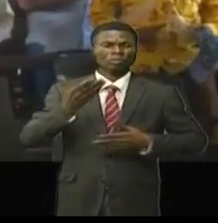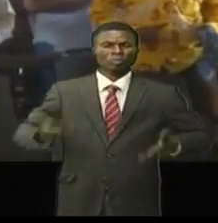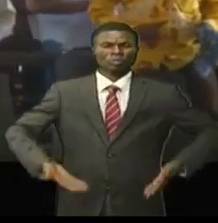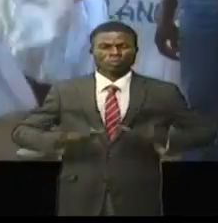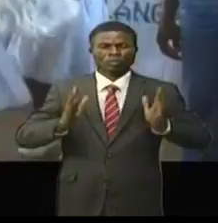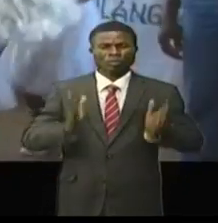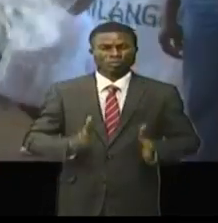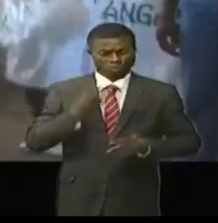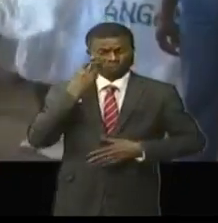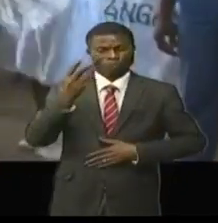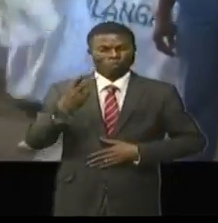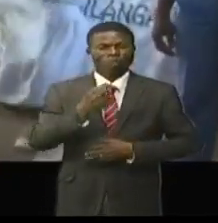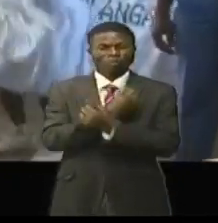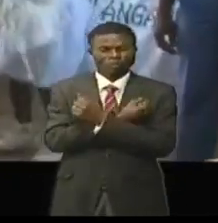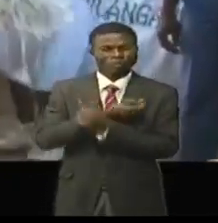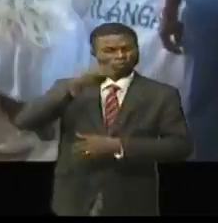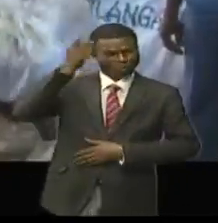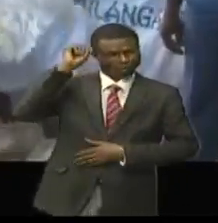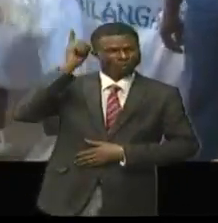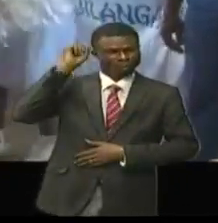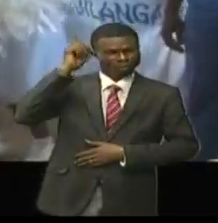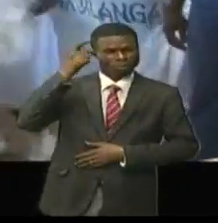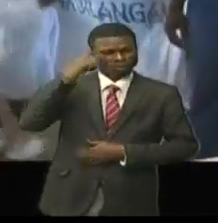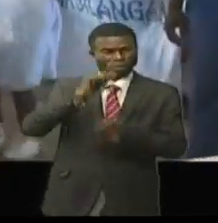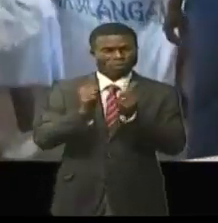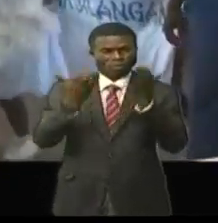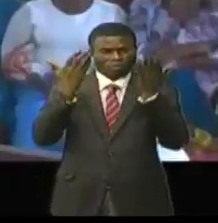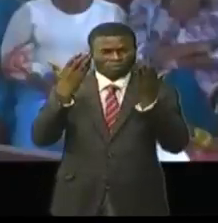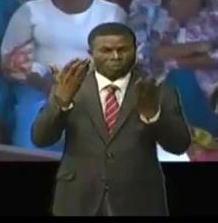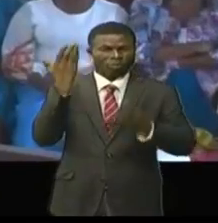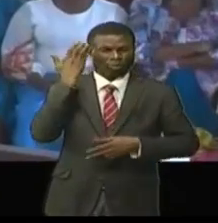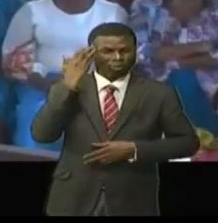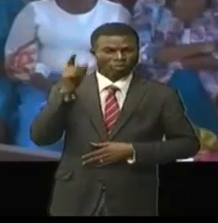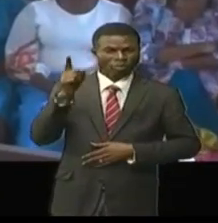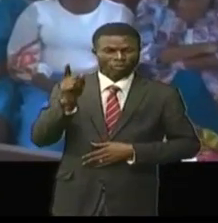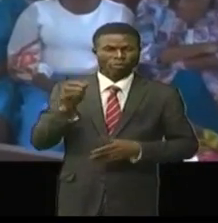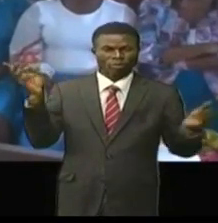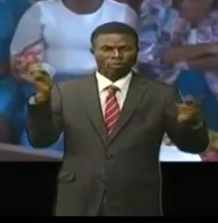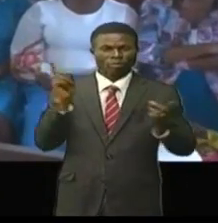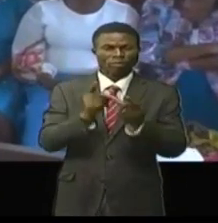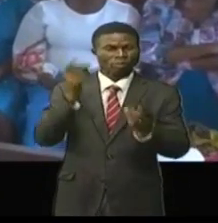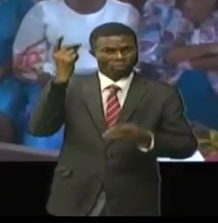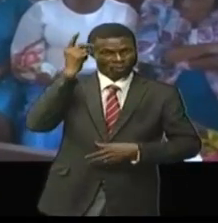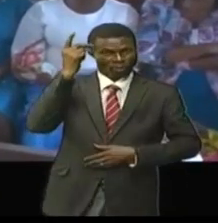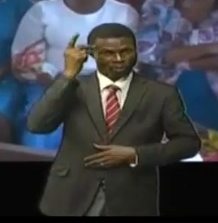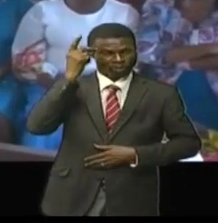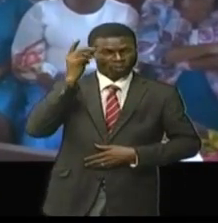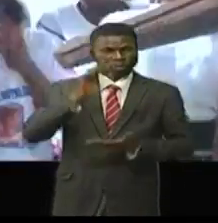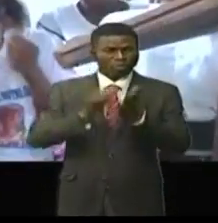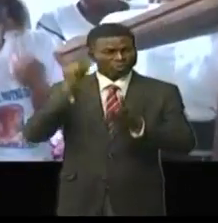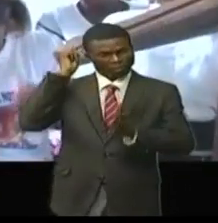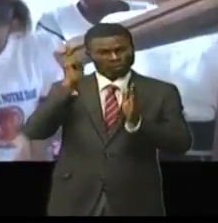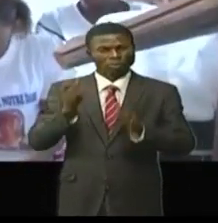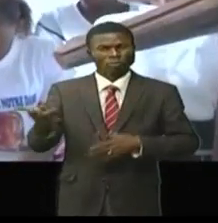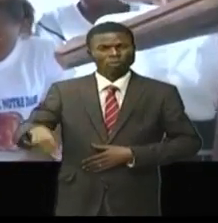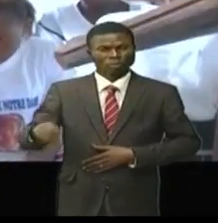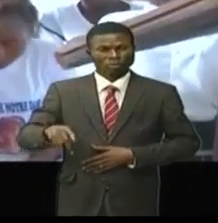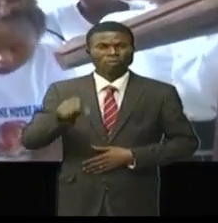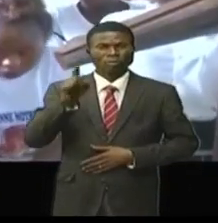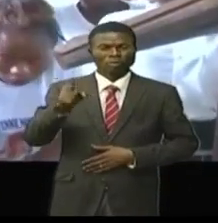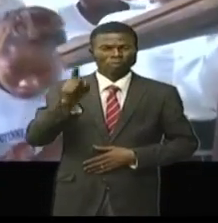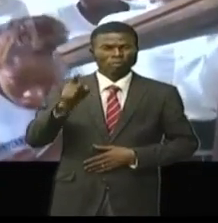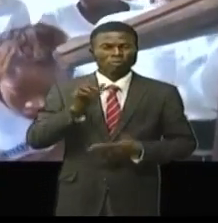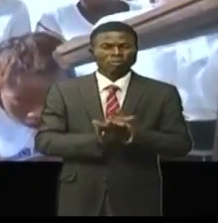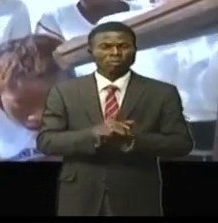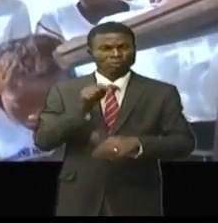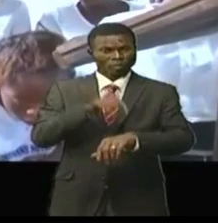retrouver cette chaleur qui lui a manqué pour des raisons d'études. John Kabeya s'est retrouvé à Kinshasa. Devenu gouverneur de province, Kabeya Shikai n'a eu que